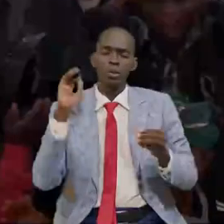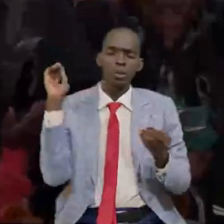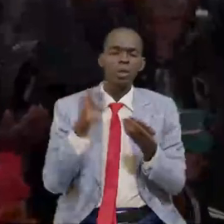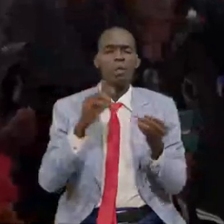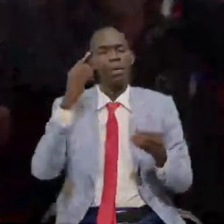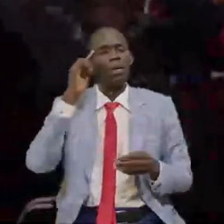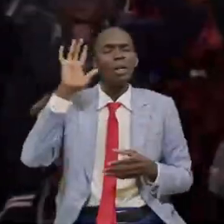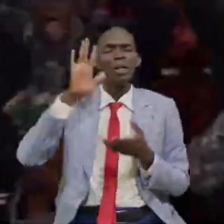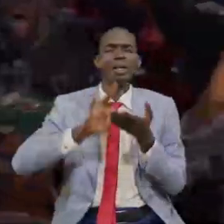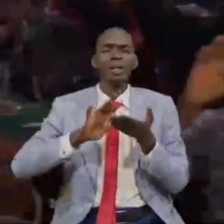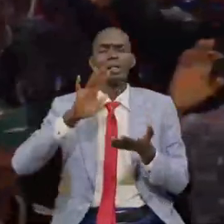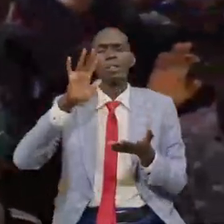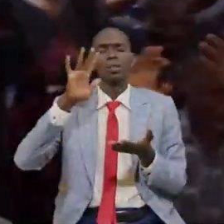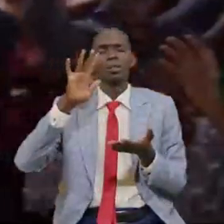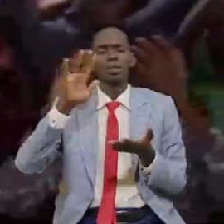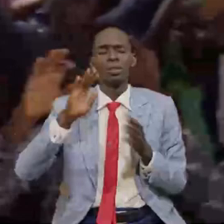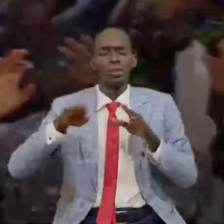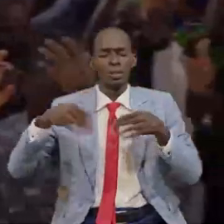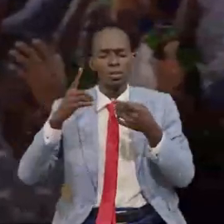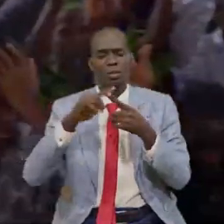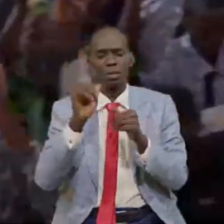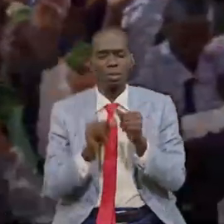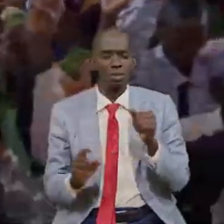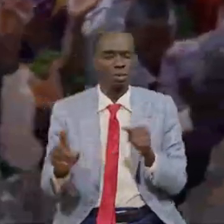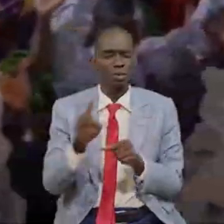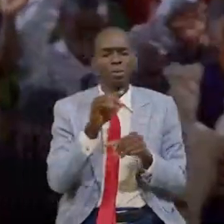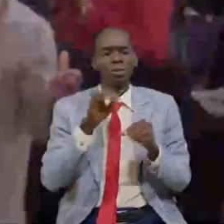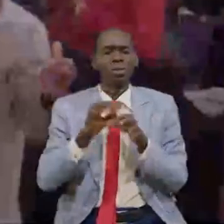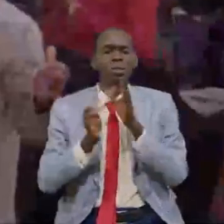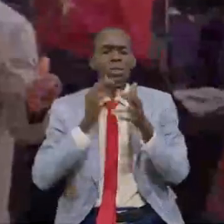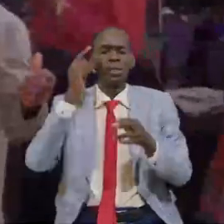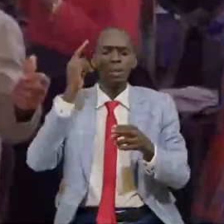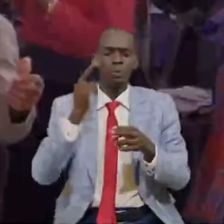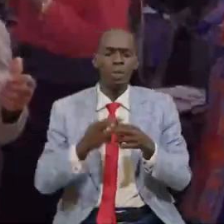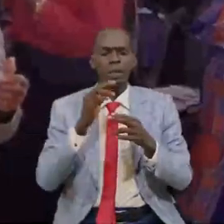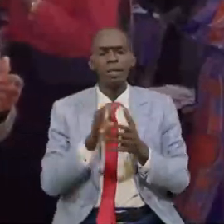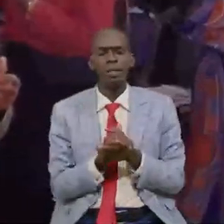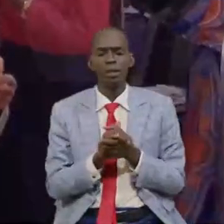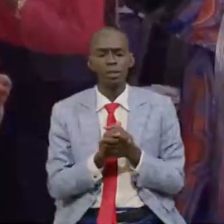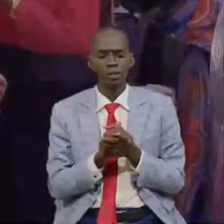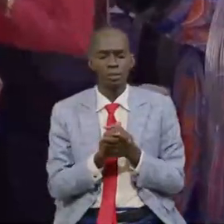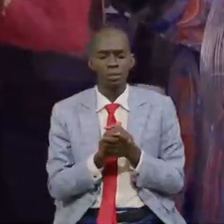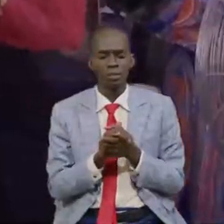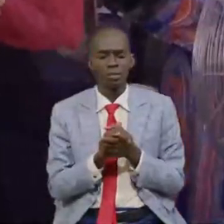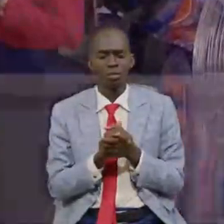ta gloire. Donne à chacun au nom de Jésus.